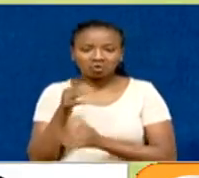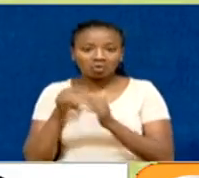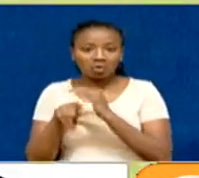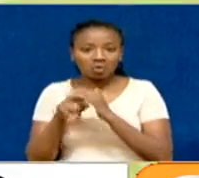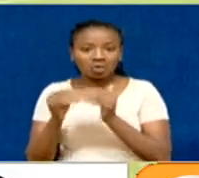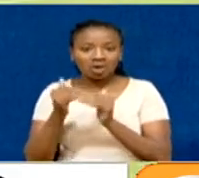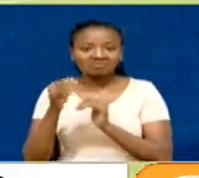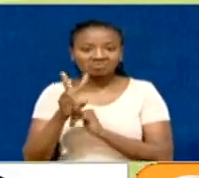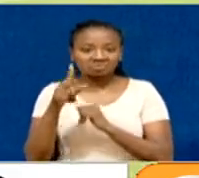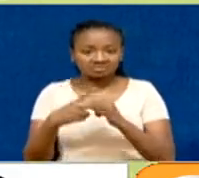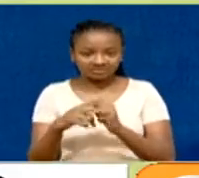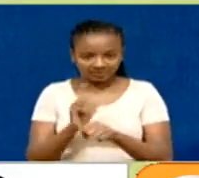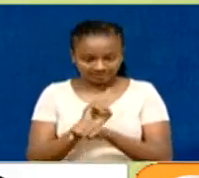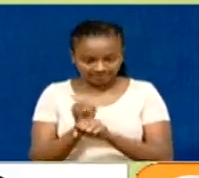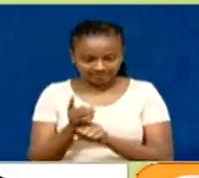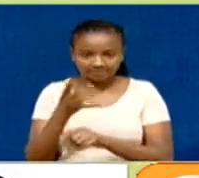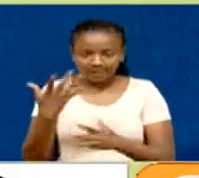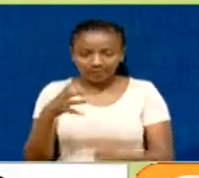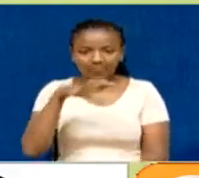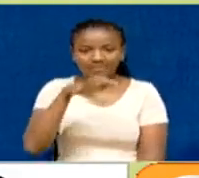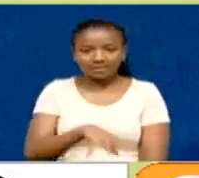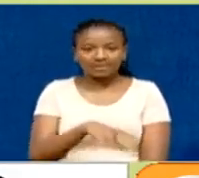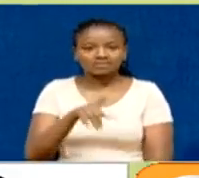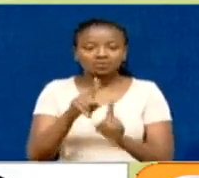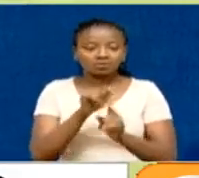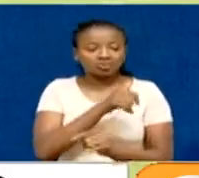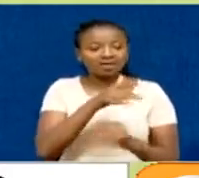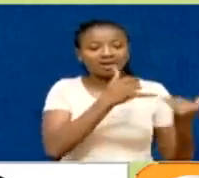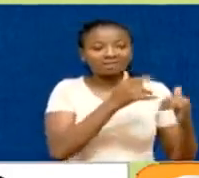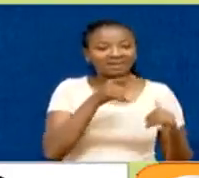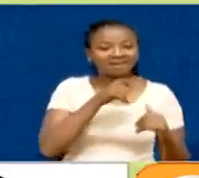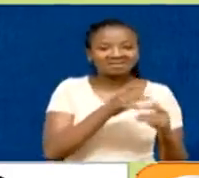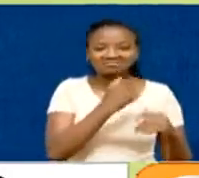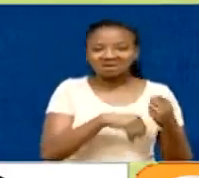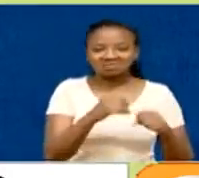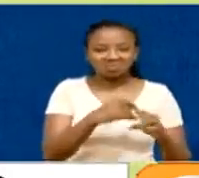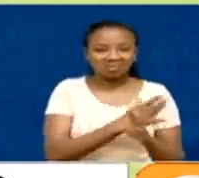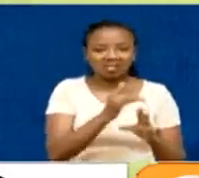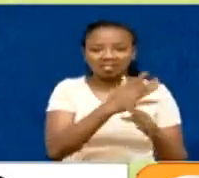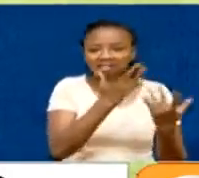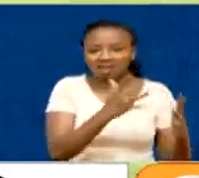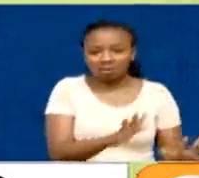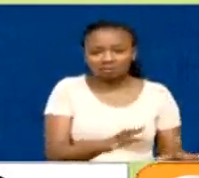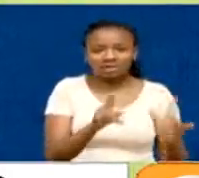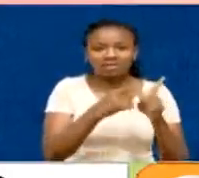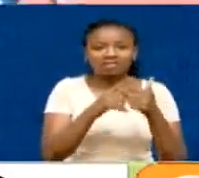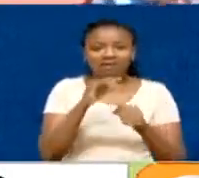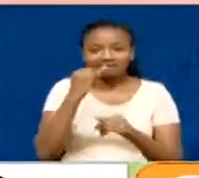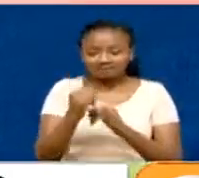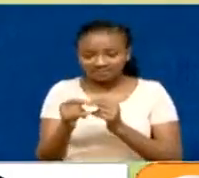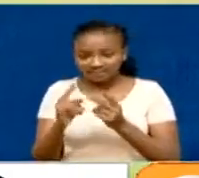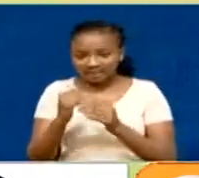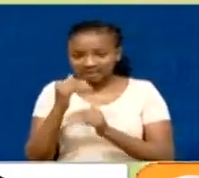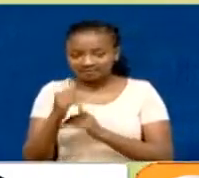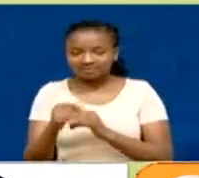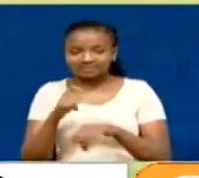ya dakika 27 kupitia mkwaju wa penalti baada ya mchezaji wa Bidco kucheza visivyo. Dakika 15 baadaye walipata bao lao la pili baada